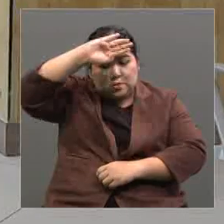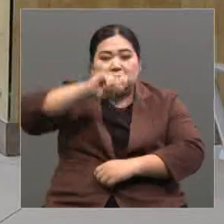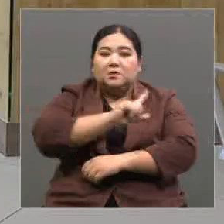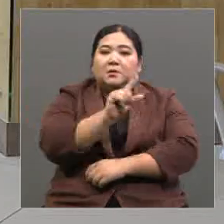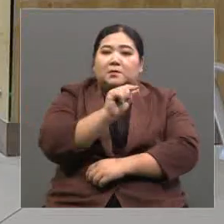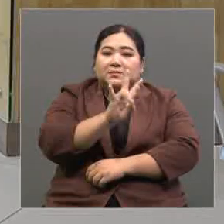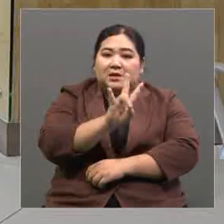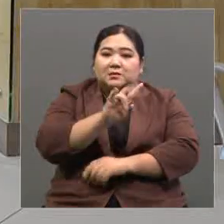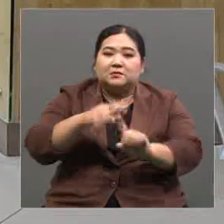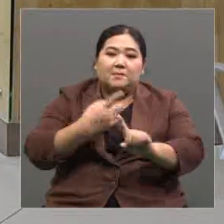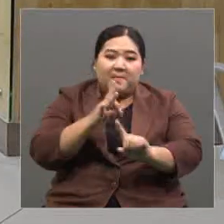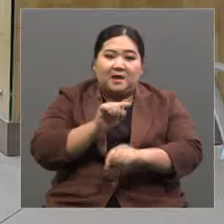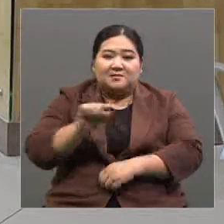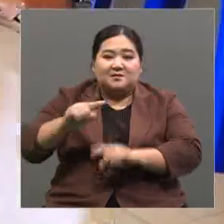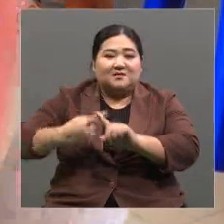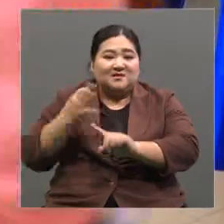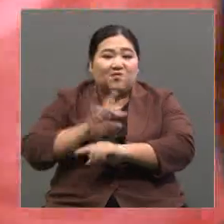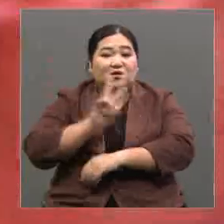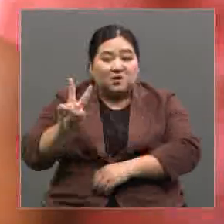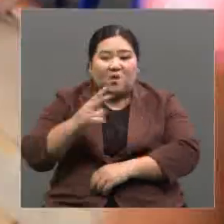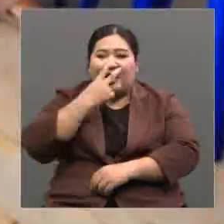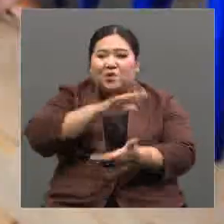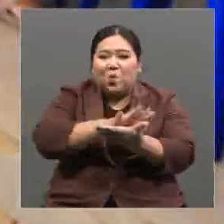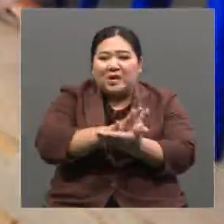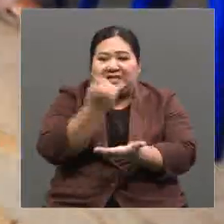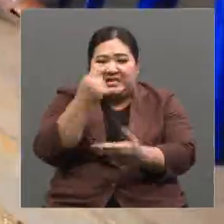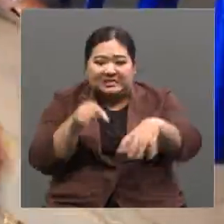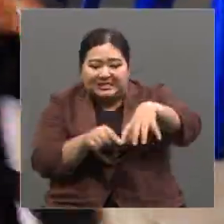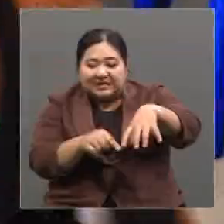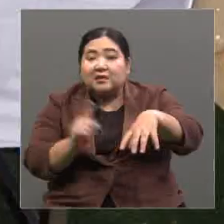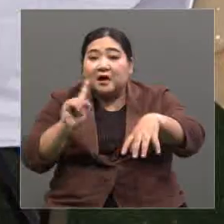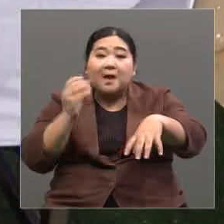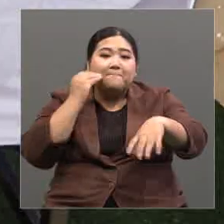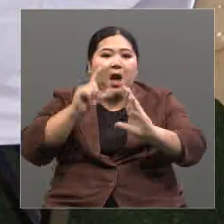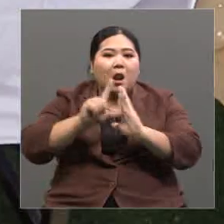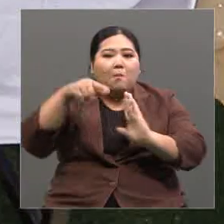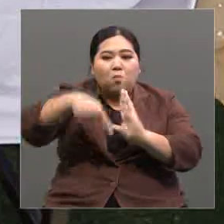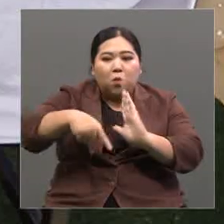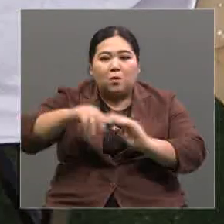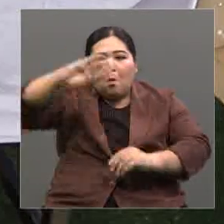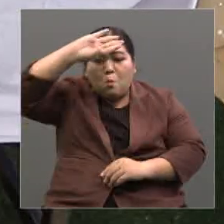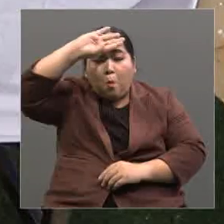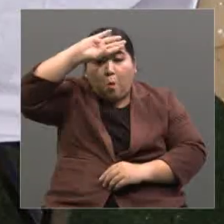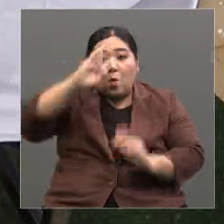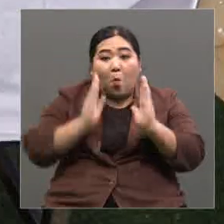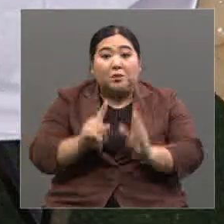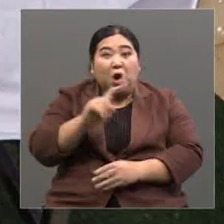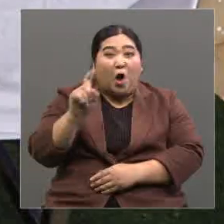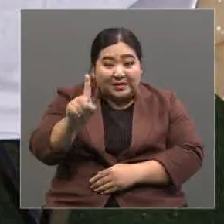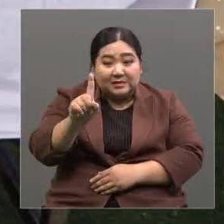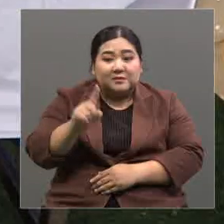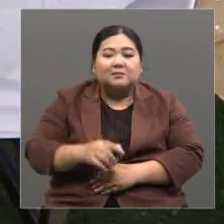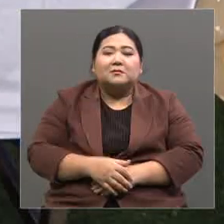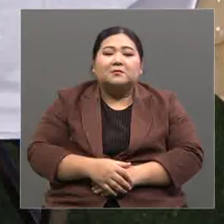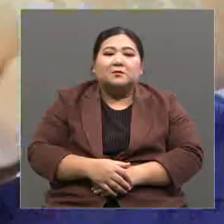มถึง2กันยายนพบนักเรียนโรงเรียนแห่งหนึ่งนะคะในจังหวัดลำพูนเนี่ยป่วยเป็นไข้หวัดใหญ่101คนค่ะ